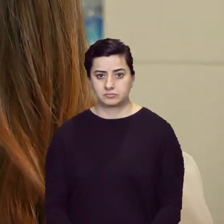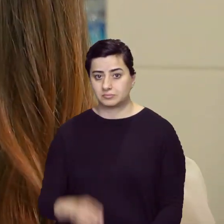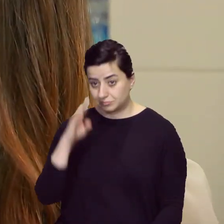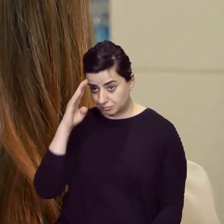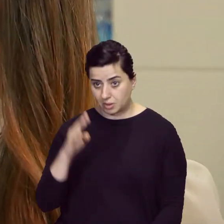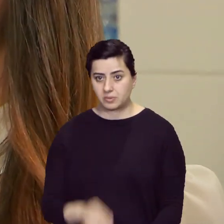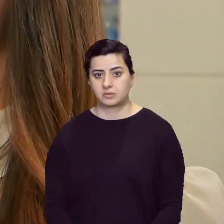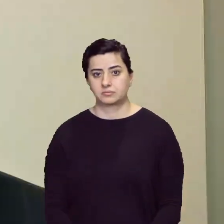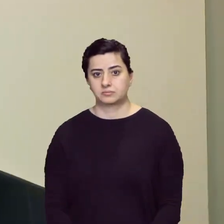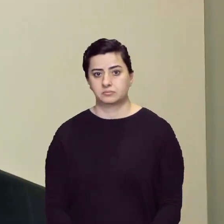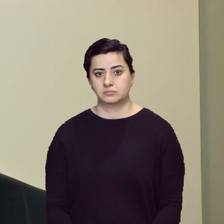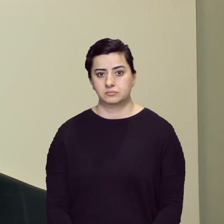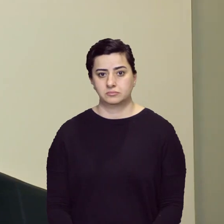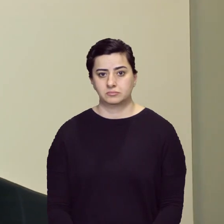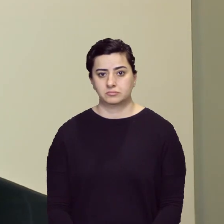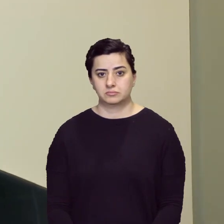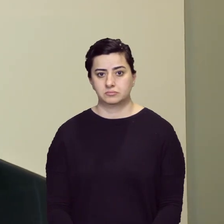Merhaba.